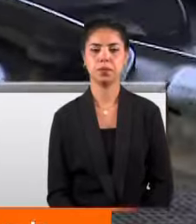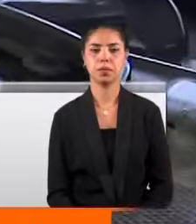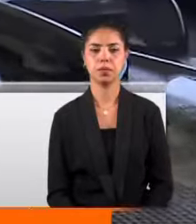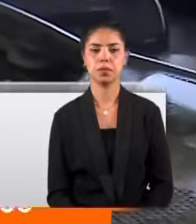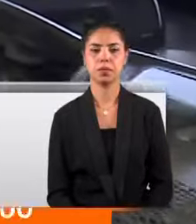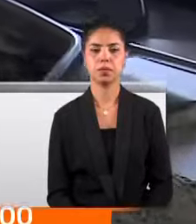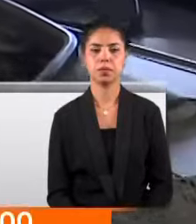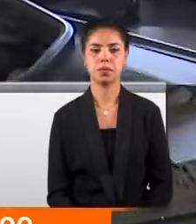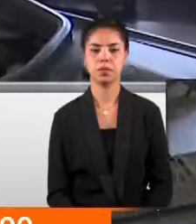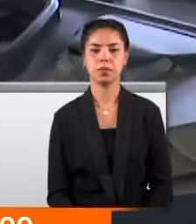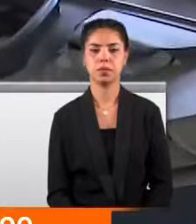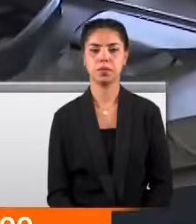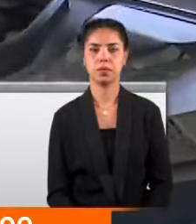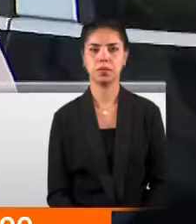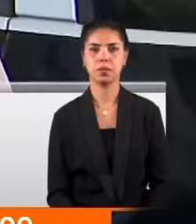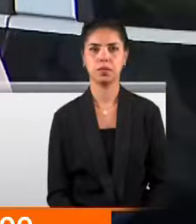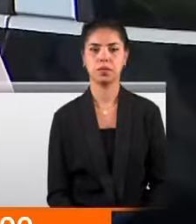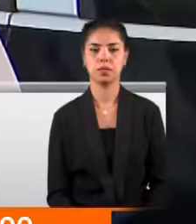ediyor.